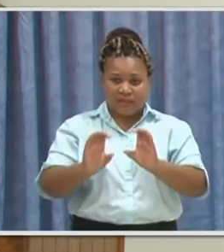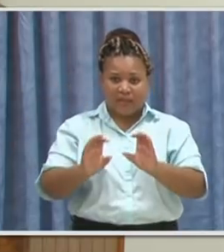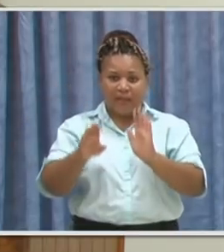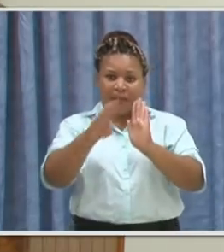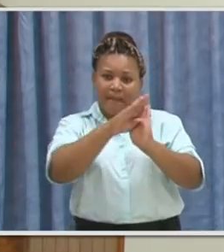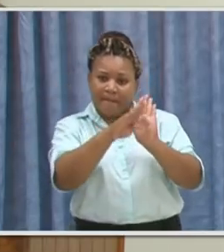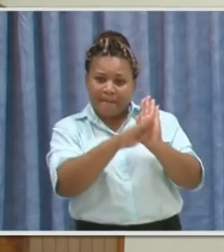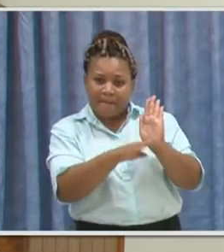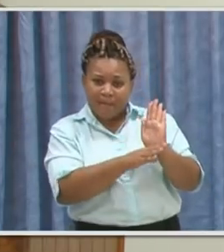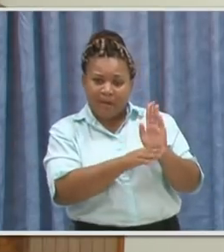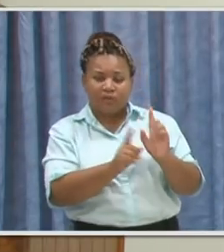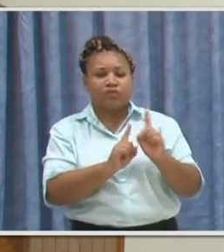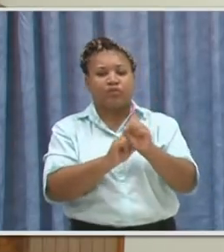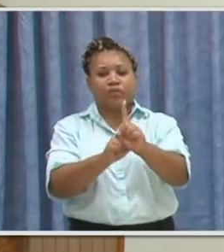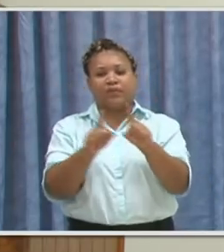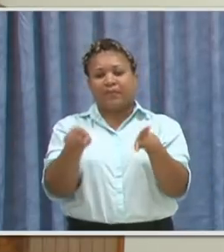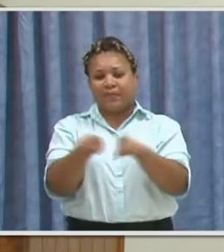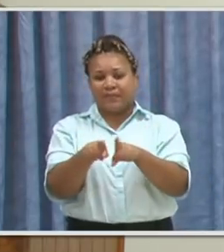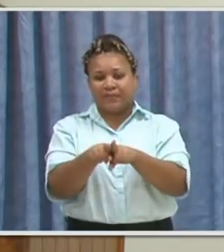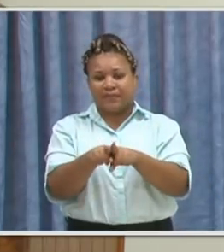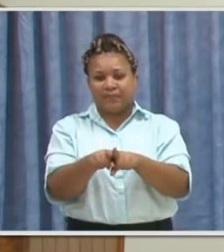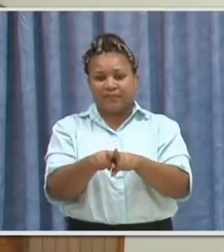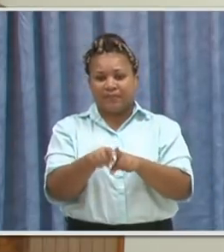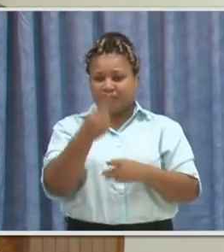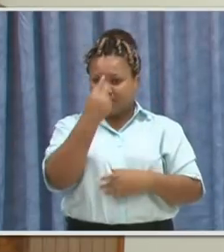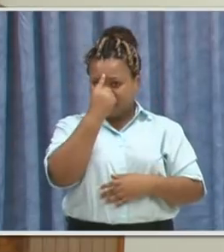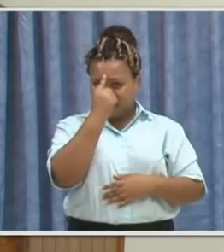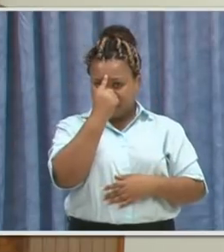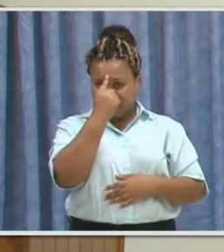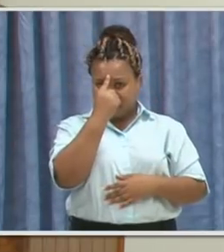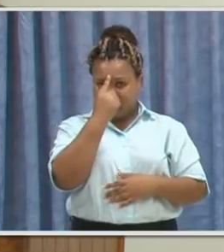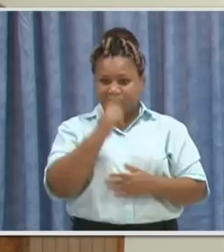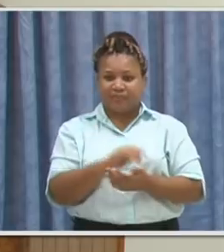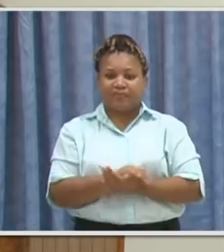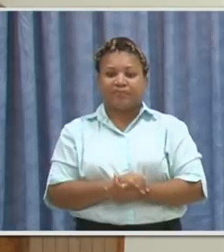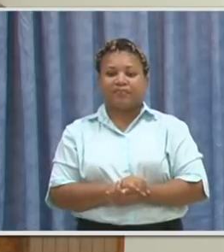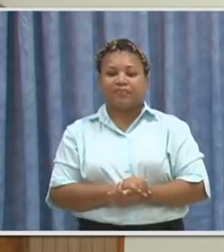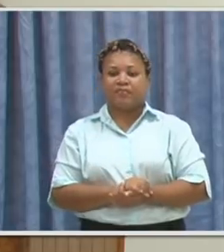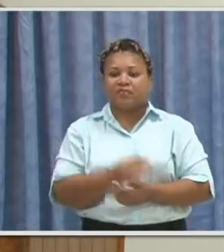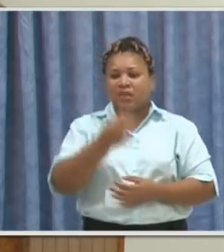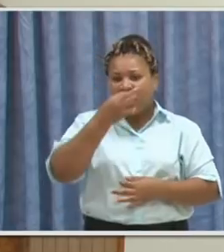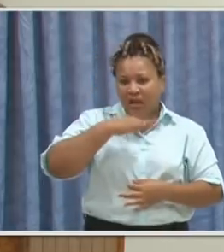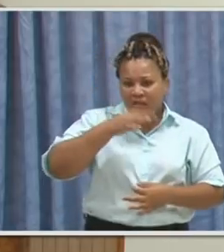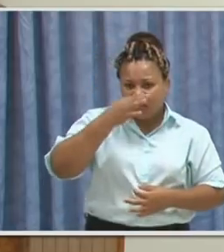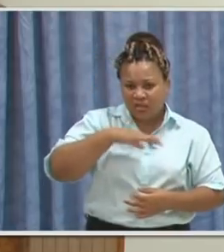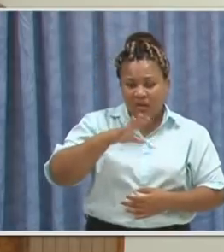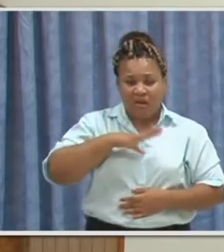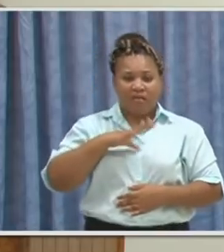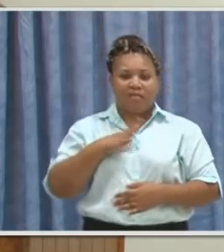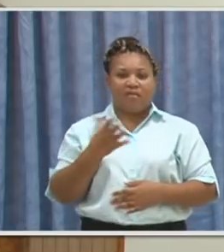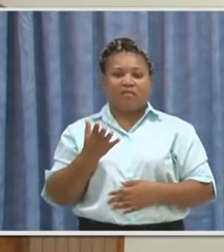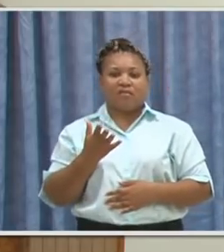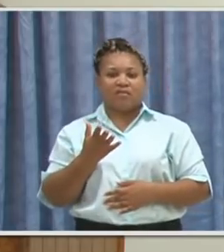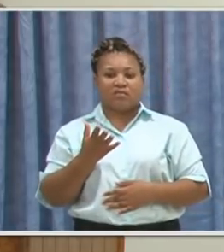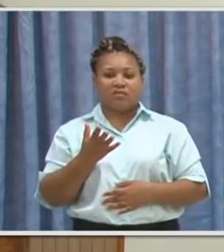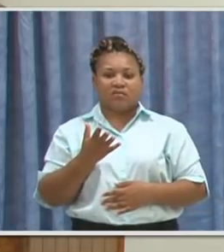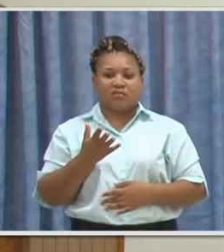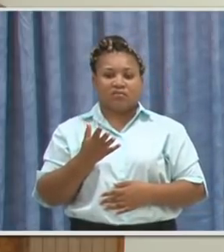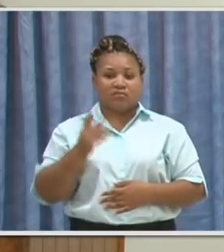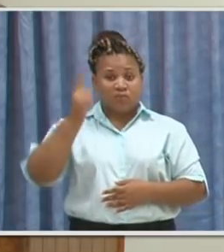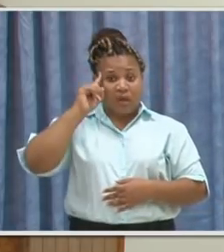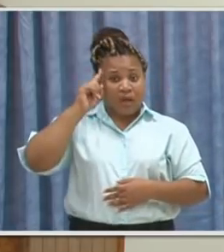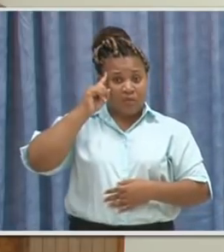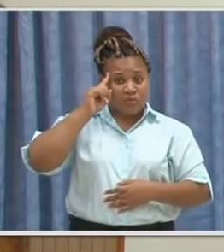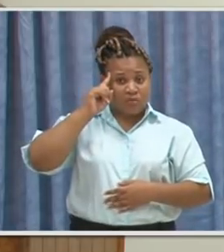Nous pouvons équiper pour nous capables de traiter les autres ici. Ils ont gagné transfert ici. Zis le temps nous